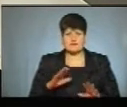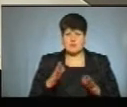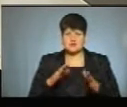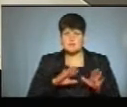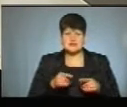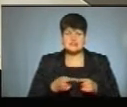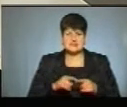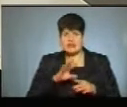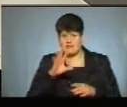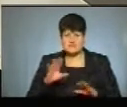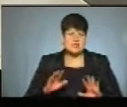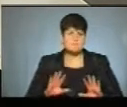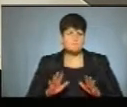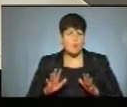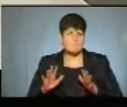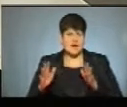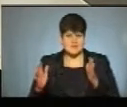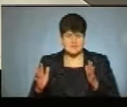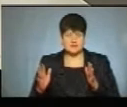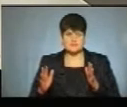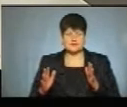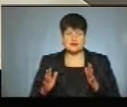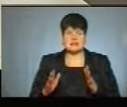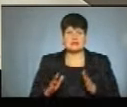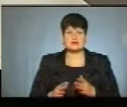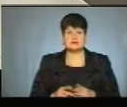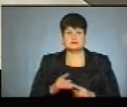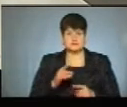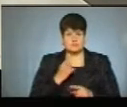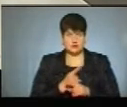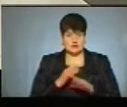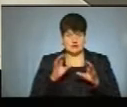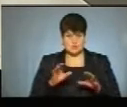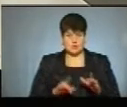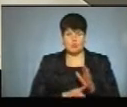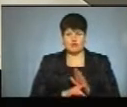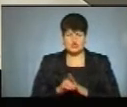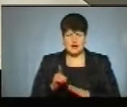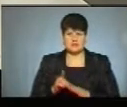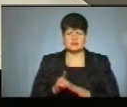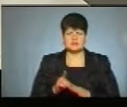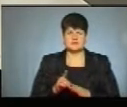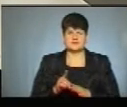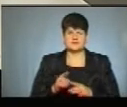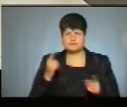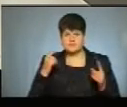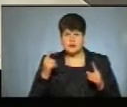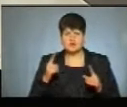всіх моментів, коли заветувався закон і почалися маніпуляції з приводу, що от для